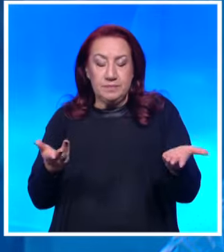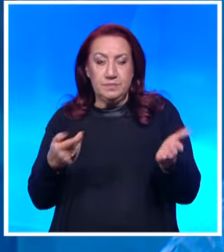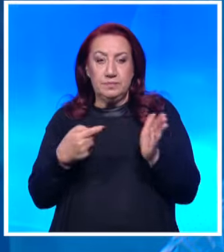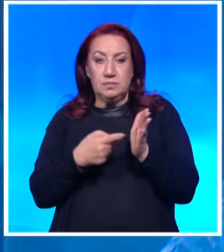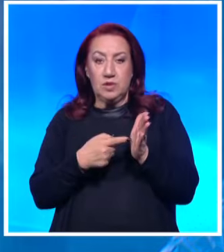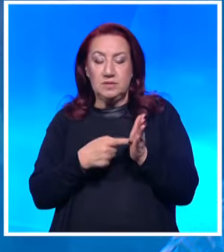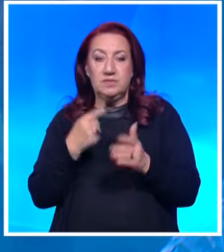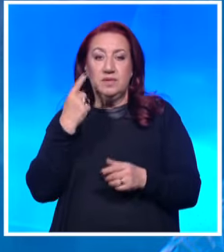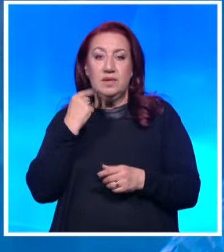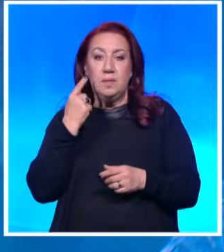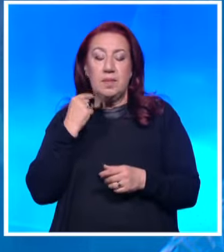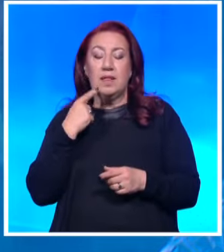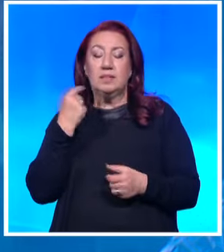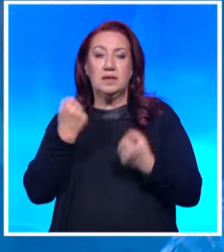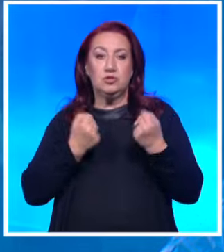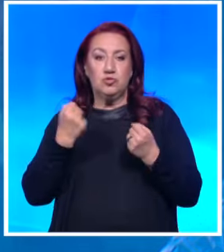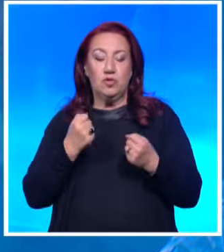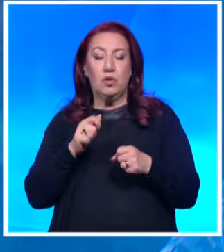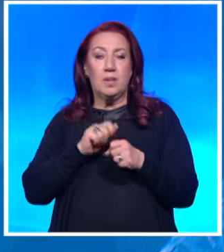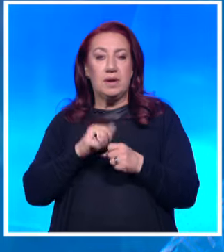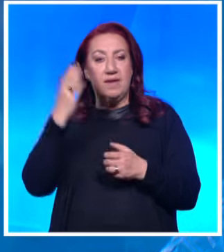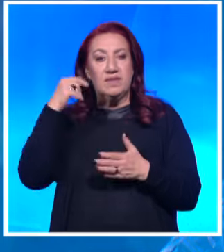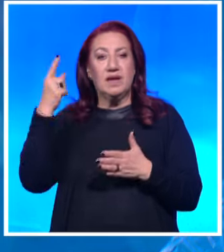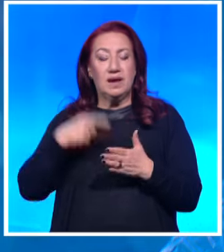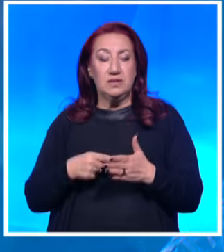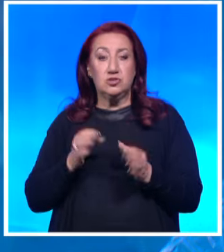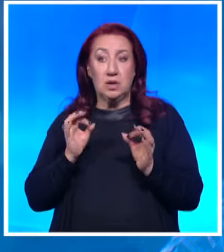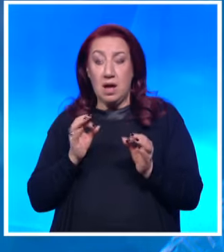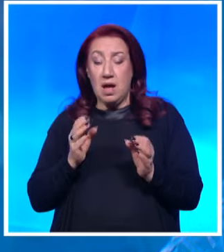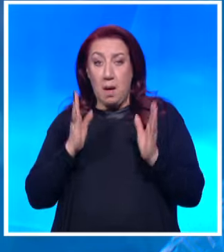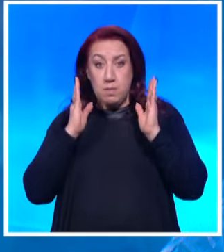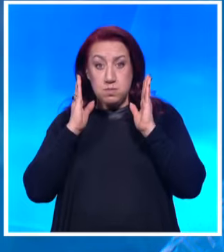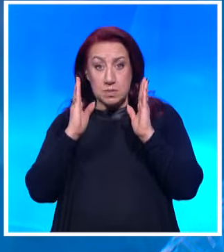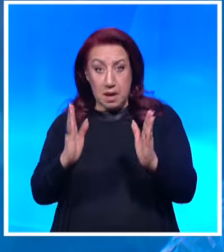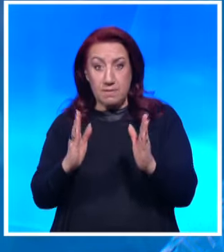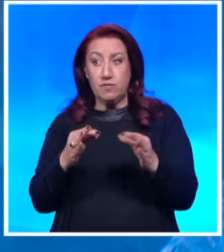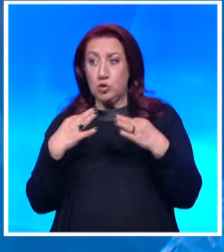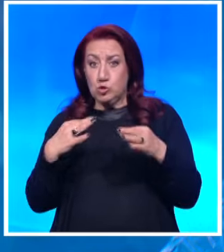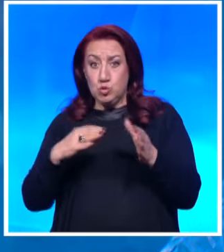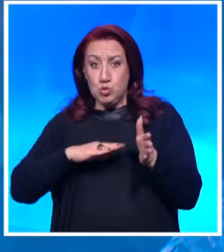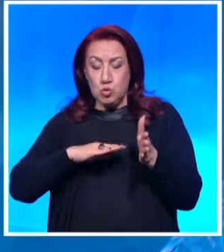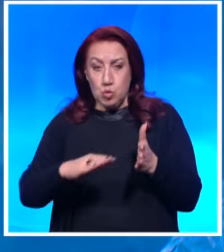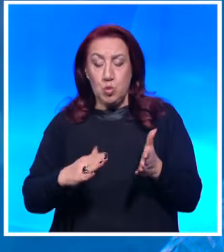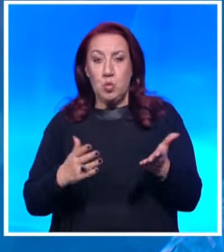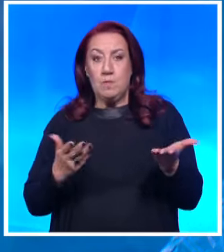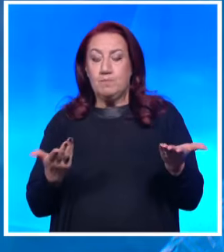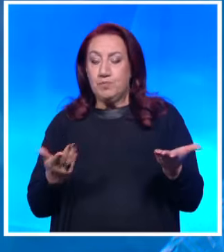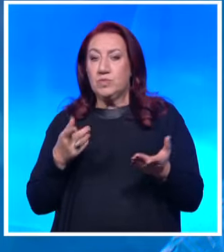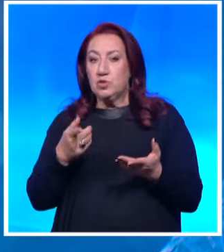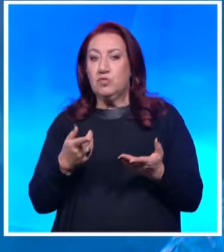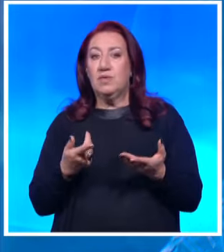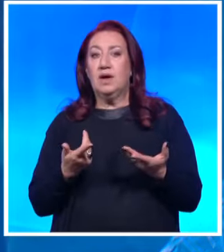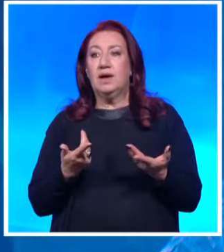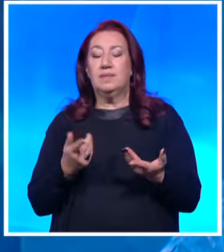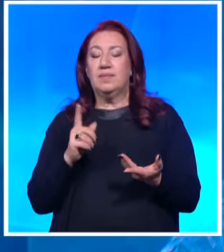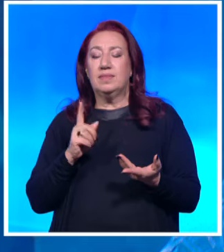новите водачи грешат най-често на прави участъци, в добри условия, на суха пътна настилка, което говори за